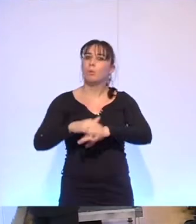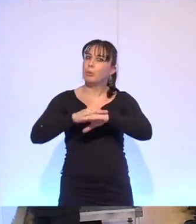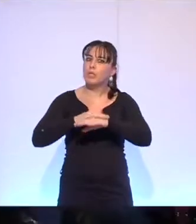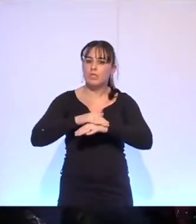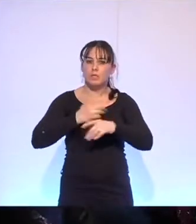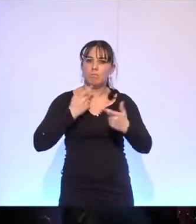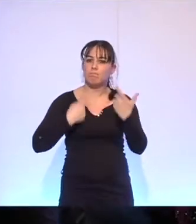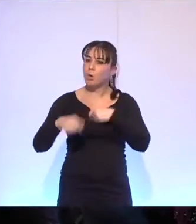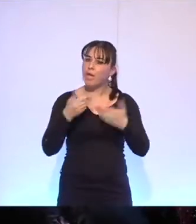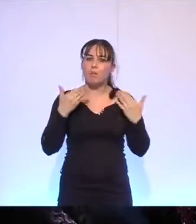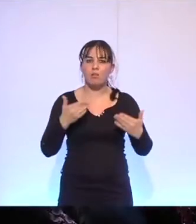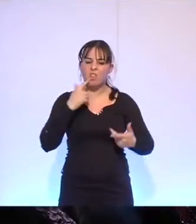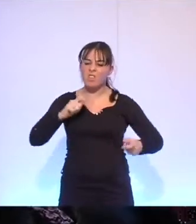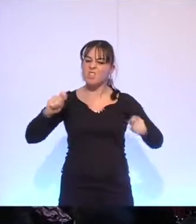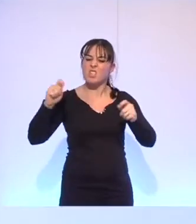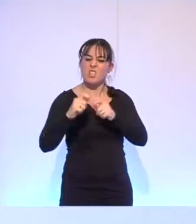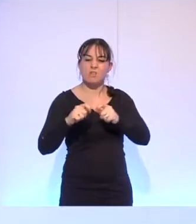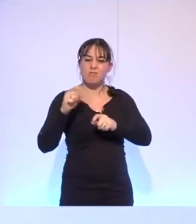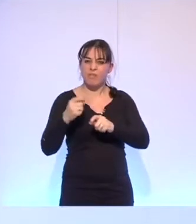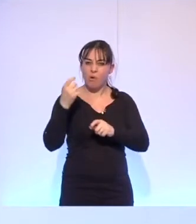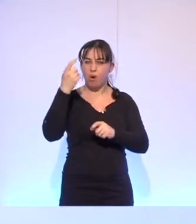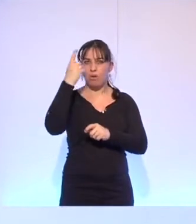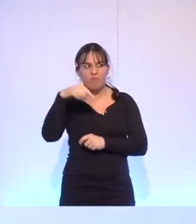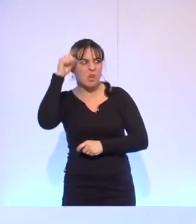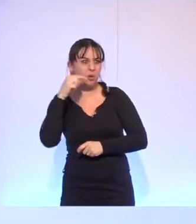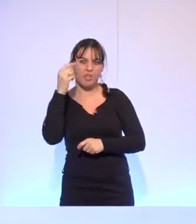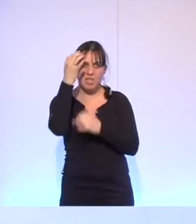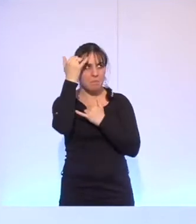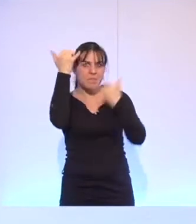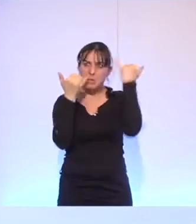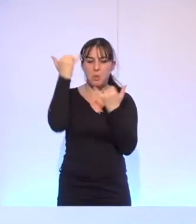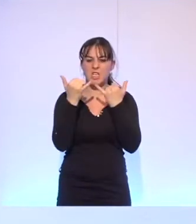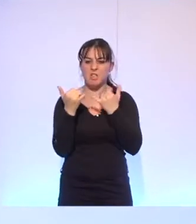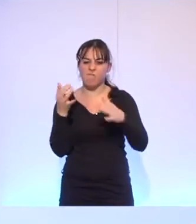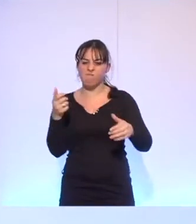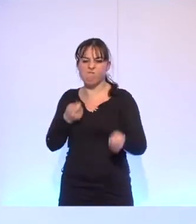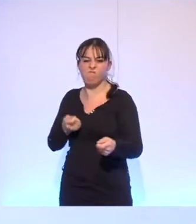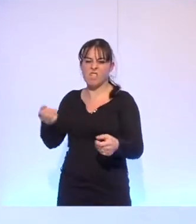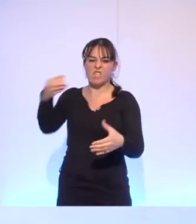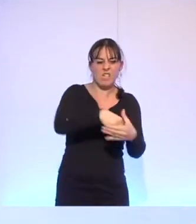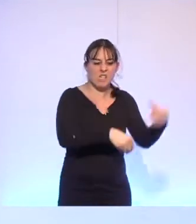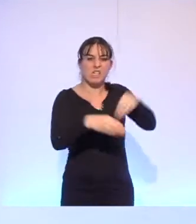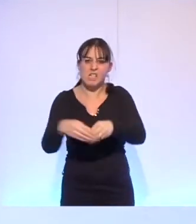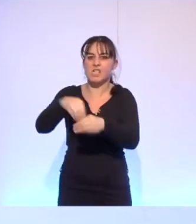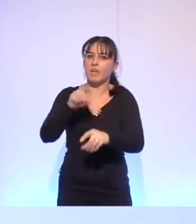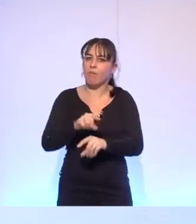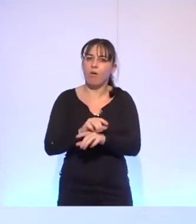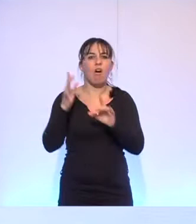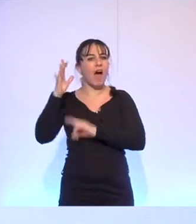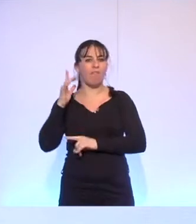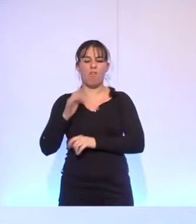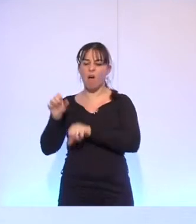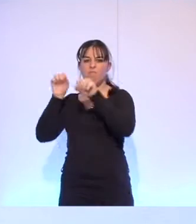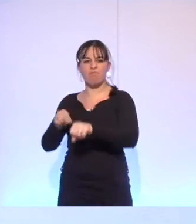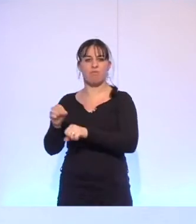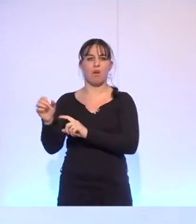pas de tordre la société pour faire rentrer telle ou telle idéologie ou telle vision partisane. Le temps des dogmes et des prophètes est révolu.